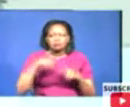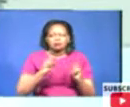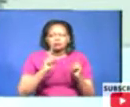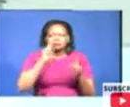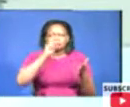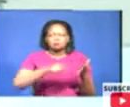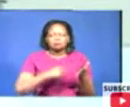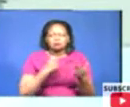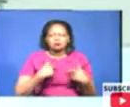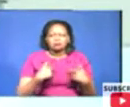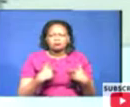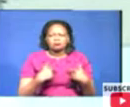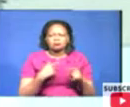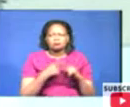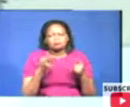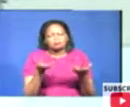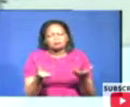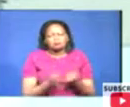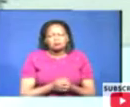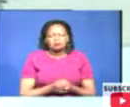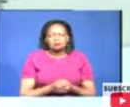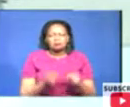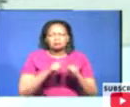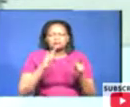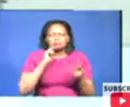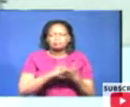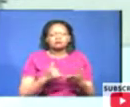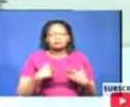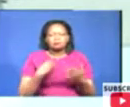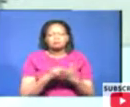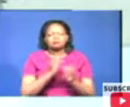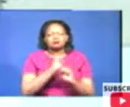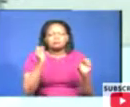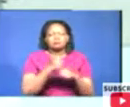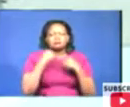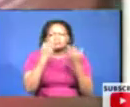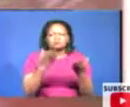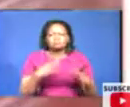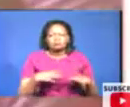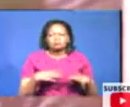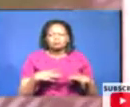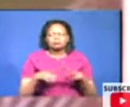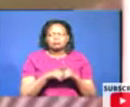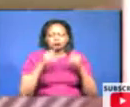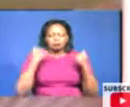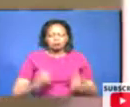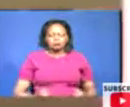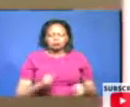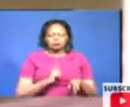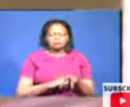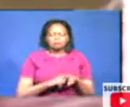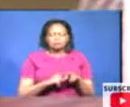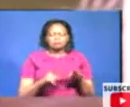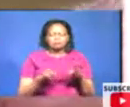makosa. Ikawa sasa hawa wakasema wana, hiyo pesa iwezi patio mtu kama mimi. When the dust settled,